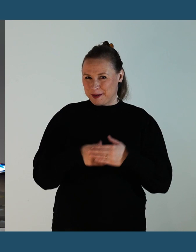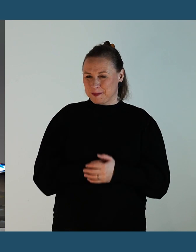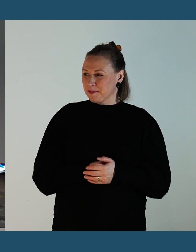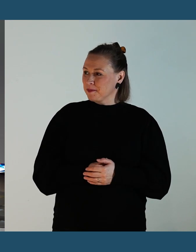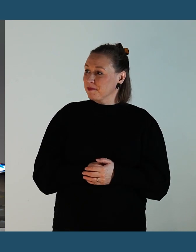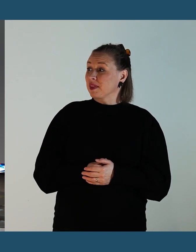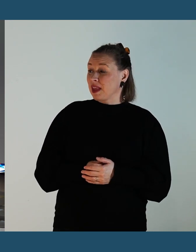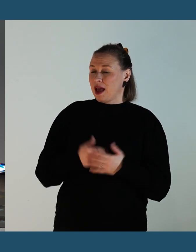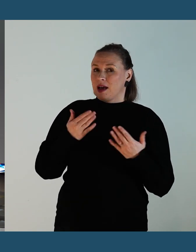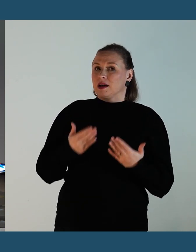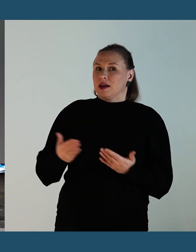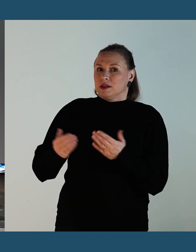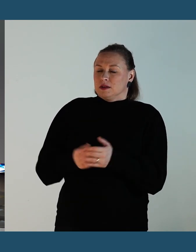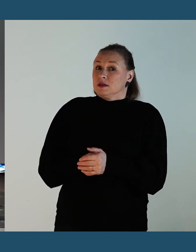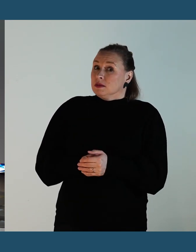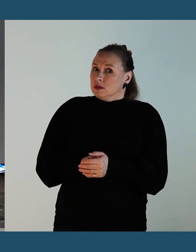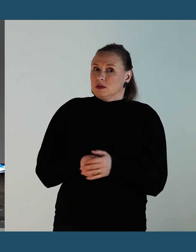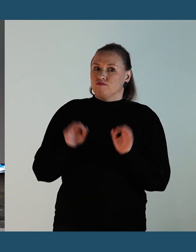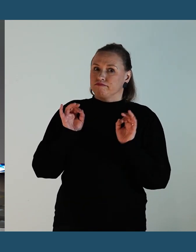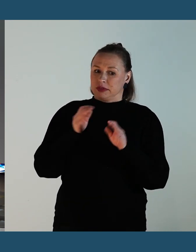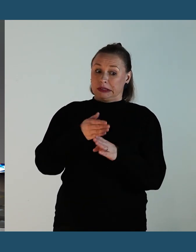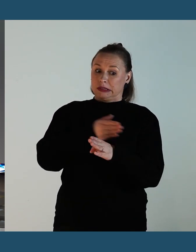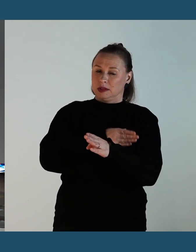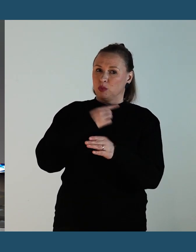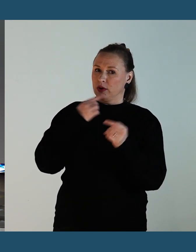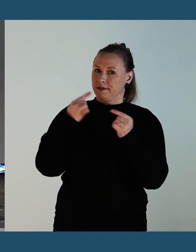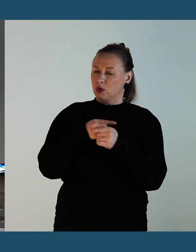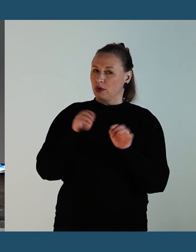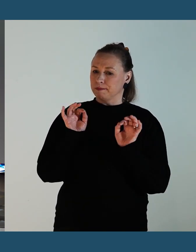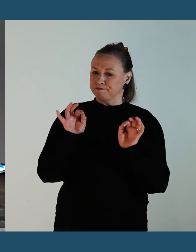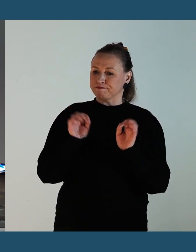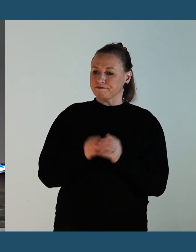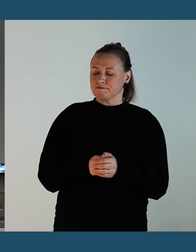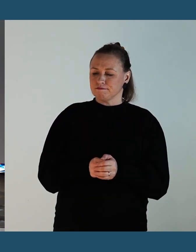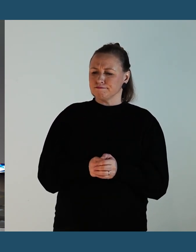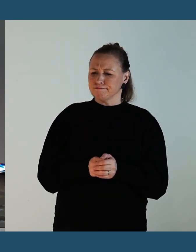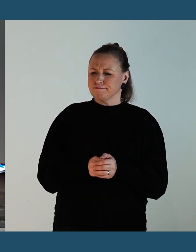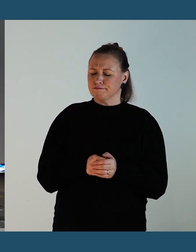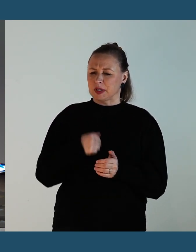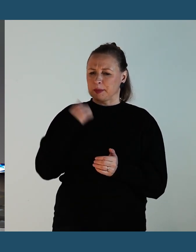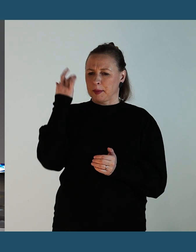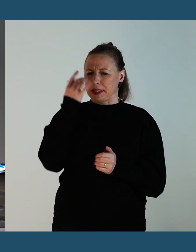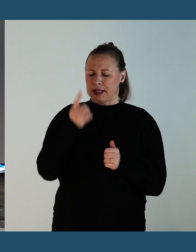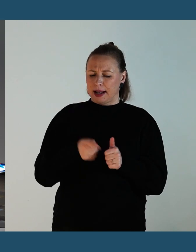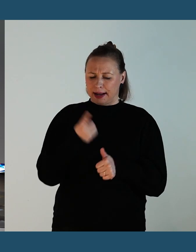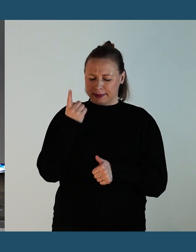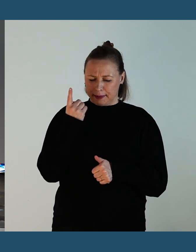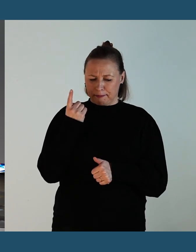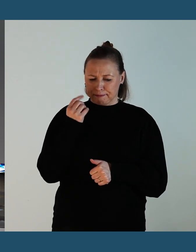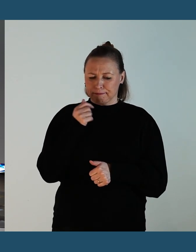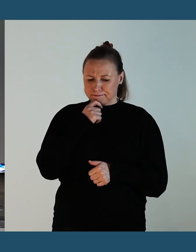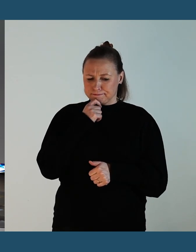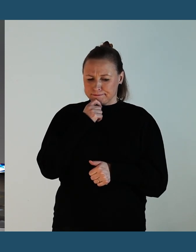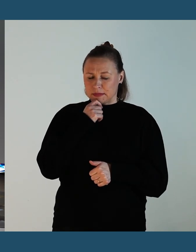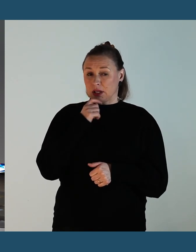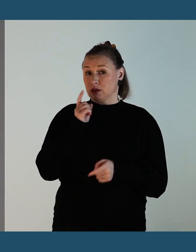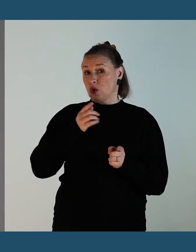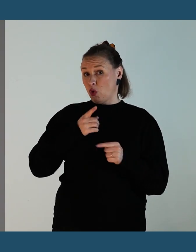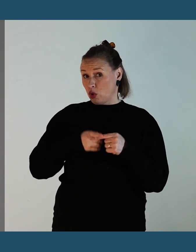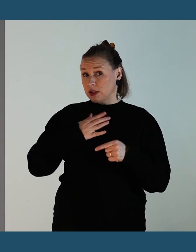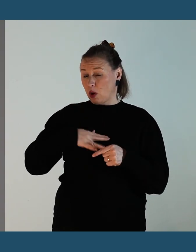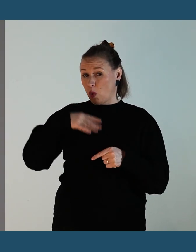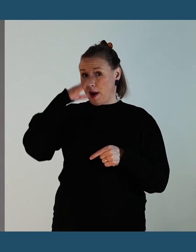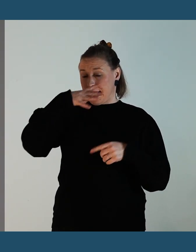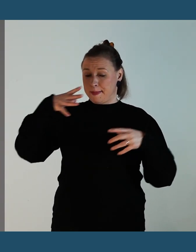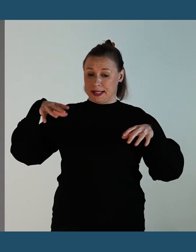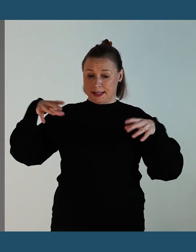Joo, kiitos. Tästä oli hyviä puheenvuoroja. Mä ehkä lähtisin ihan jo tällaisesta asiasta, että meidän pitäisi pyrkiä, jos me halutaan isot massat